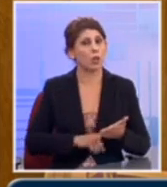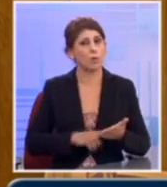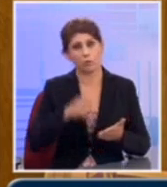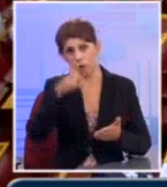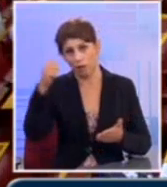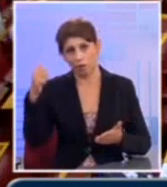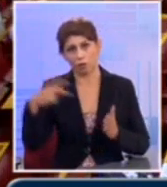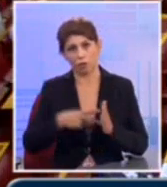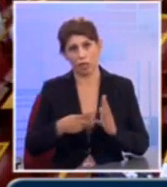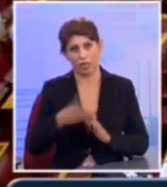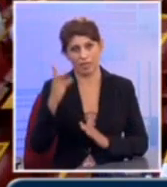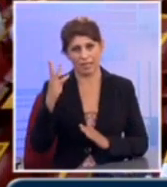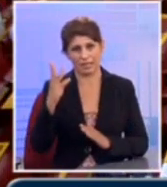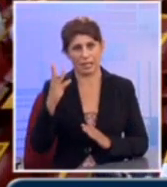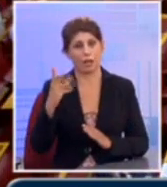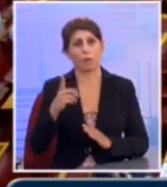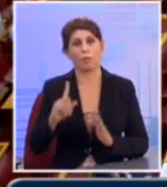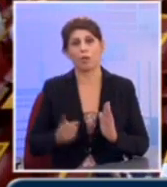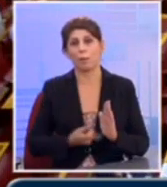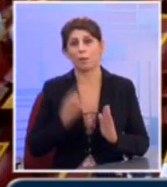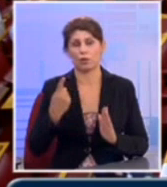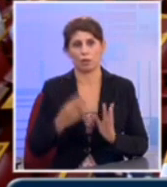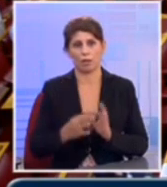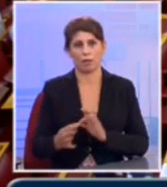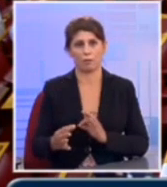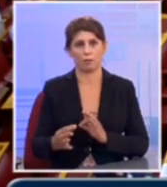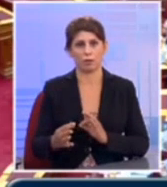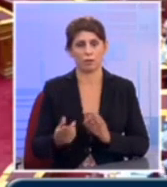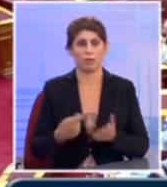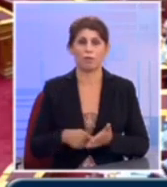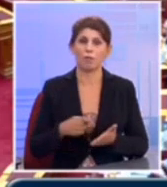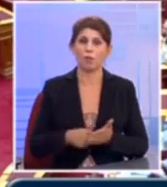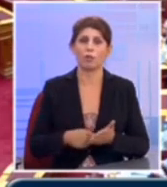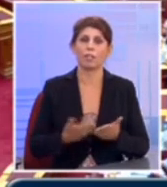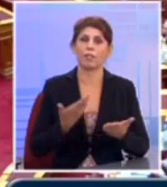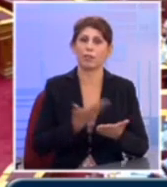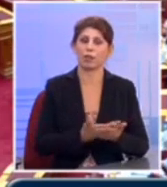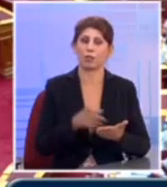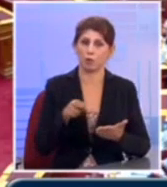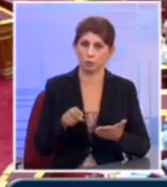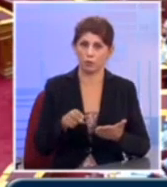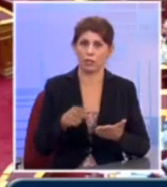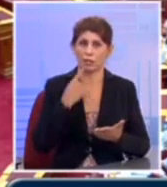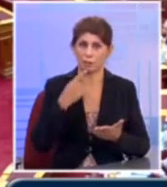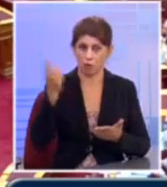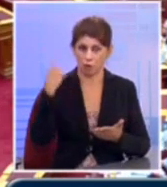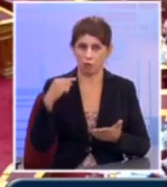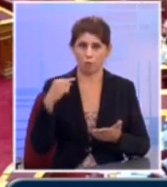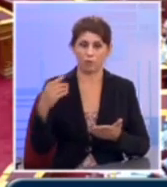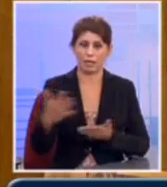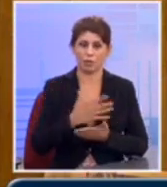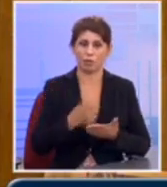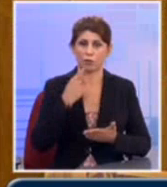καλοκαιριού του 13 που για πρώτη φορά εφαρμόζεται με τις φορολογικές δηλώσεις που αφορούν την προηγούμενη τα